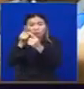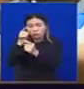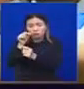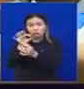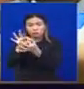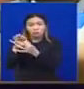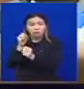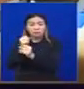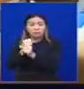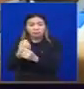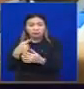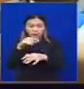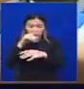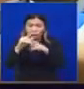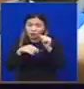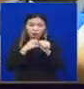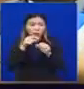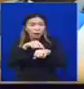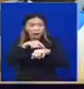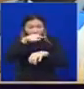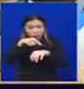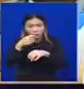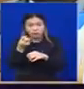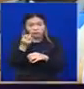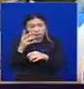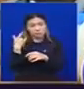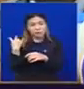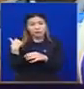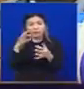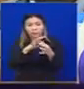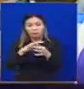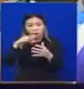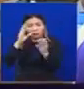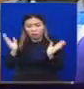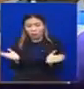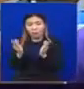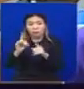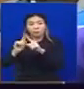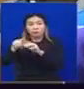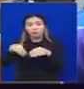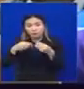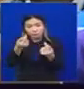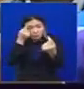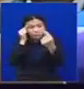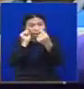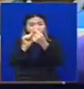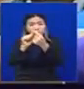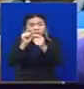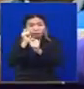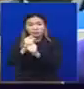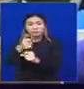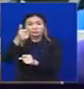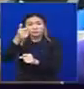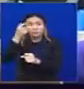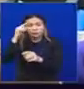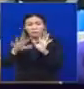วันนี้เรายังเหลือเวลาอีก74วันครับ74วันของการรณรงค์เนี่ยเราตั้งเป้าให้ออกมามากที่สุดเท่าที่จะทำได้เรามั่นใจครับว่าต้อง